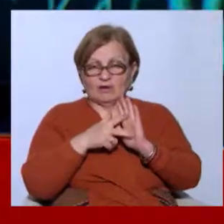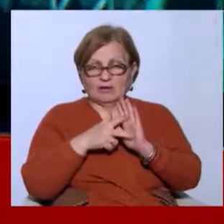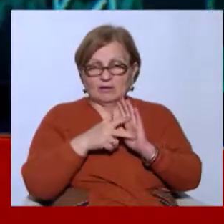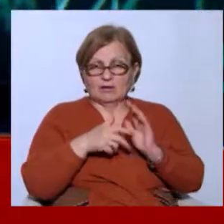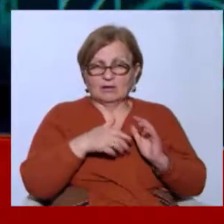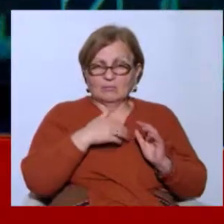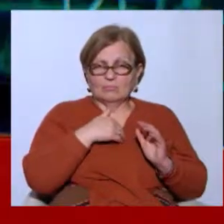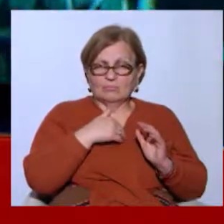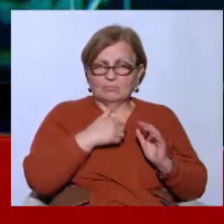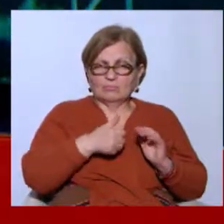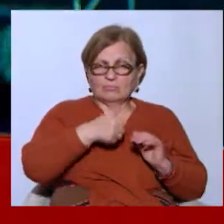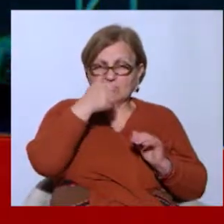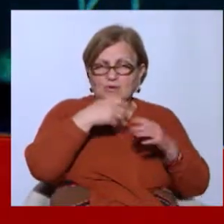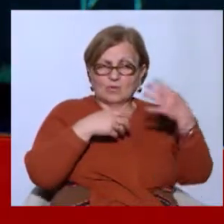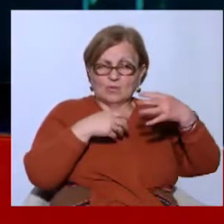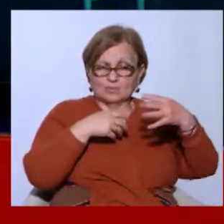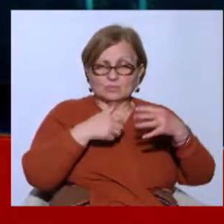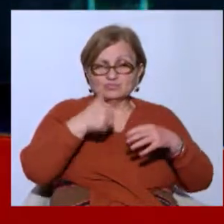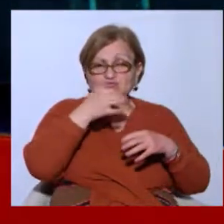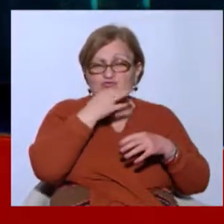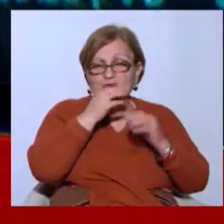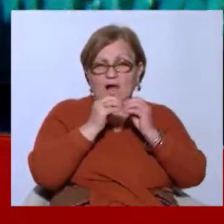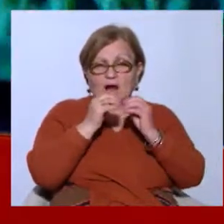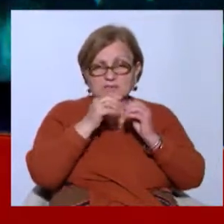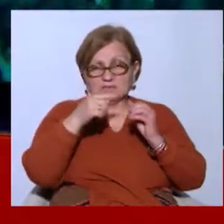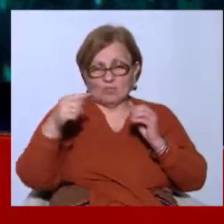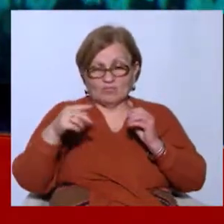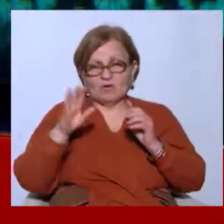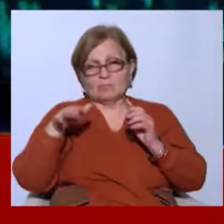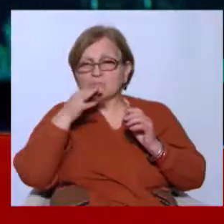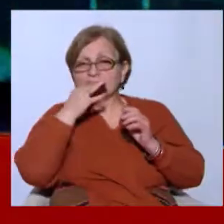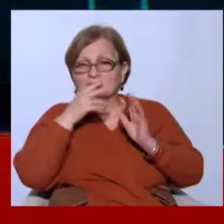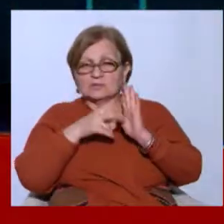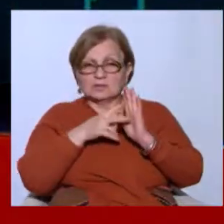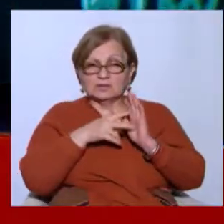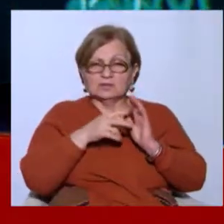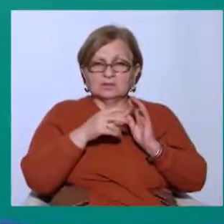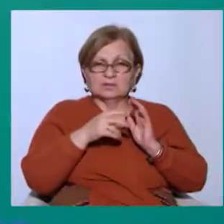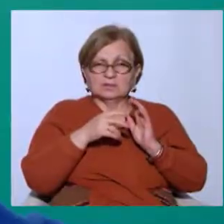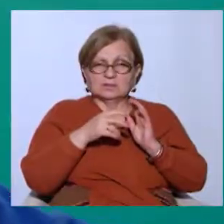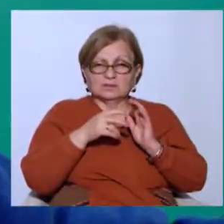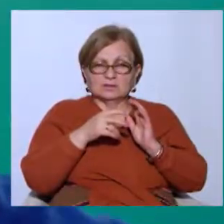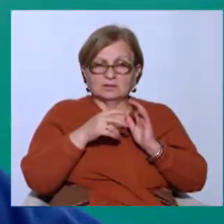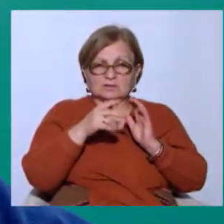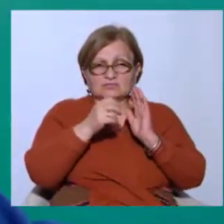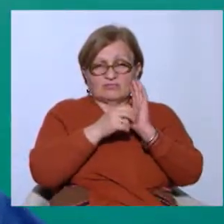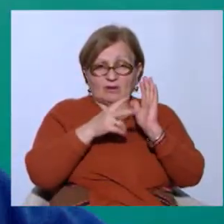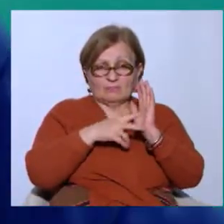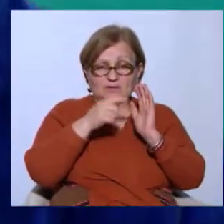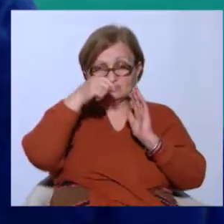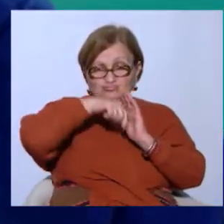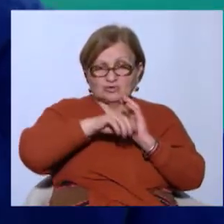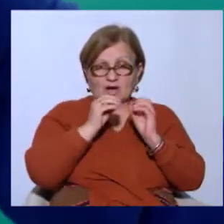მე ჯერ 40 ჯერ 10-ს გამოვაკლებ და მერე 8-ს. რადგან 18 არის 10 და